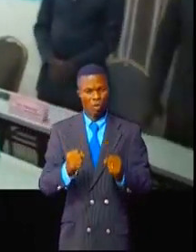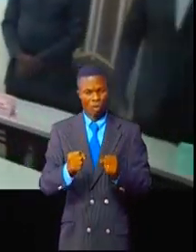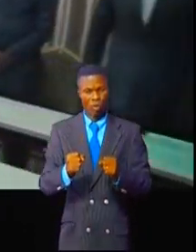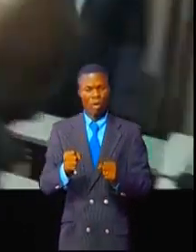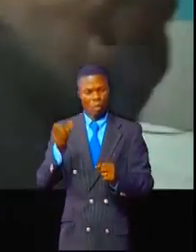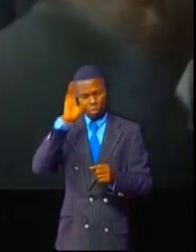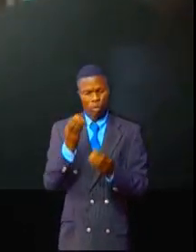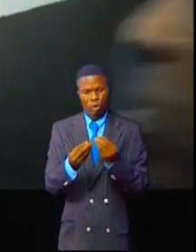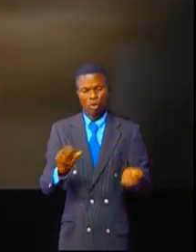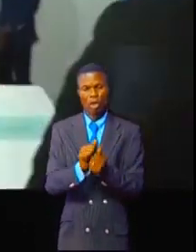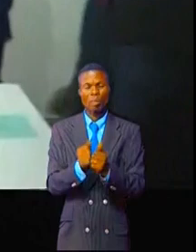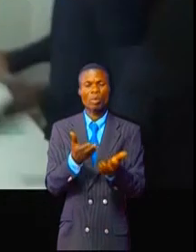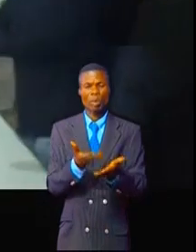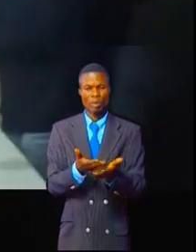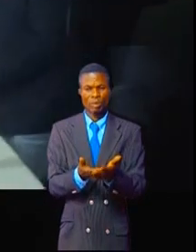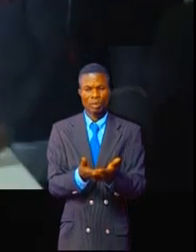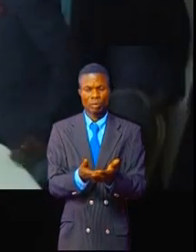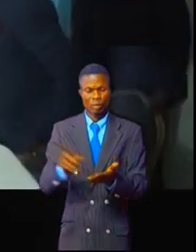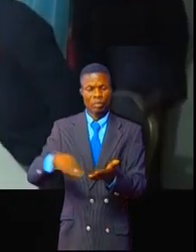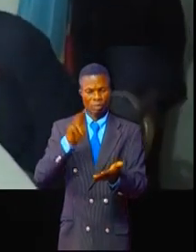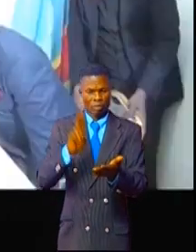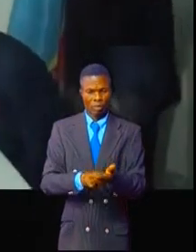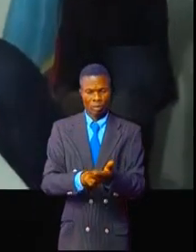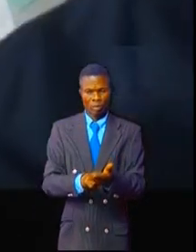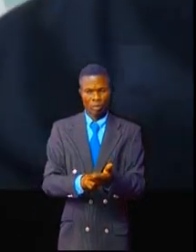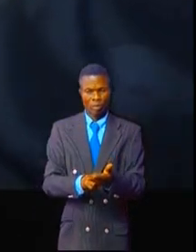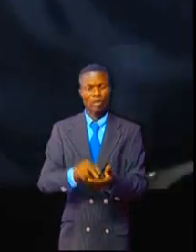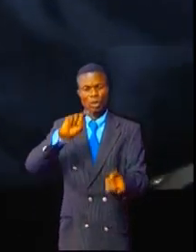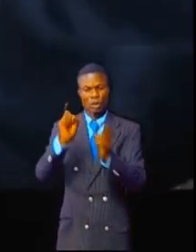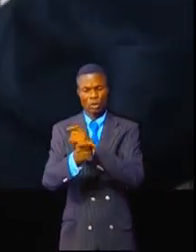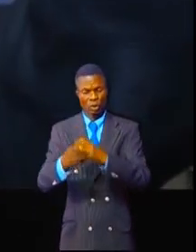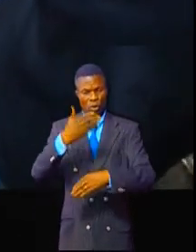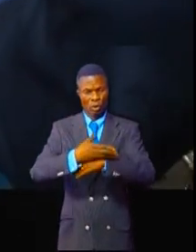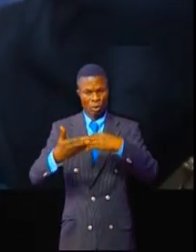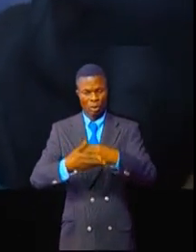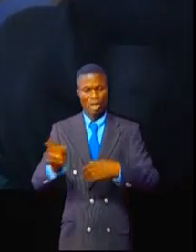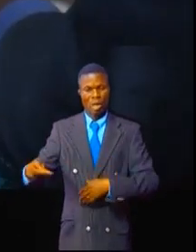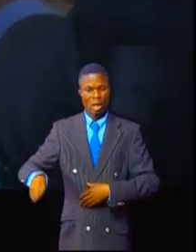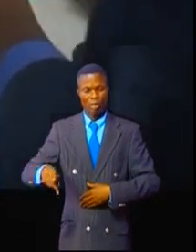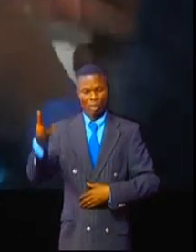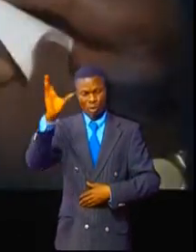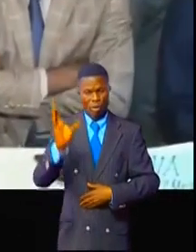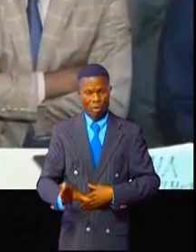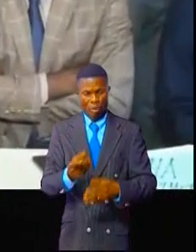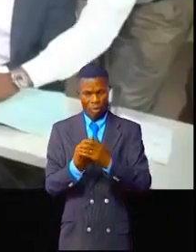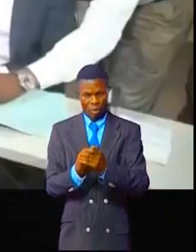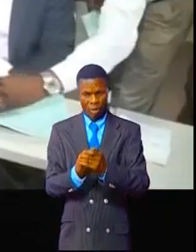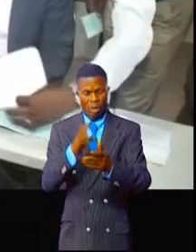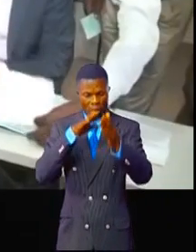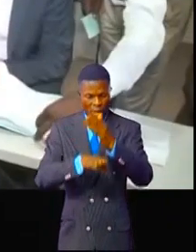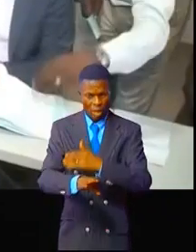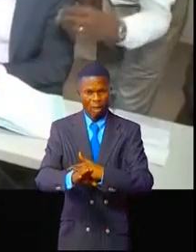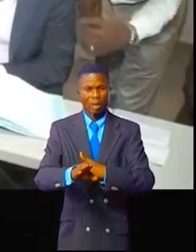élever ses grands défis la signature du contrat de modernisation des infrastructures de la province d'assa phase in entre